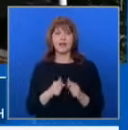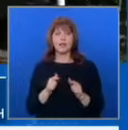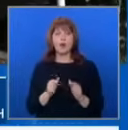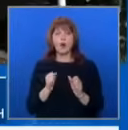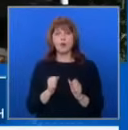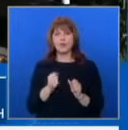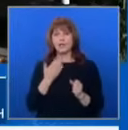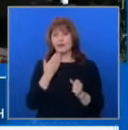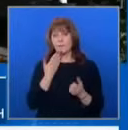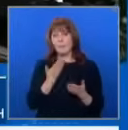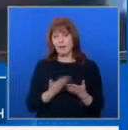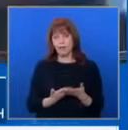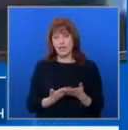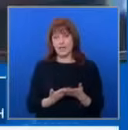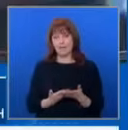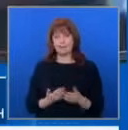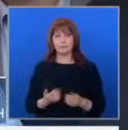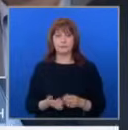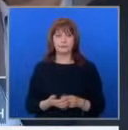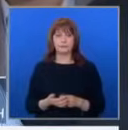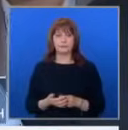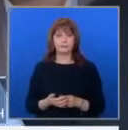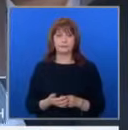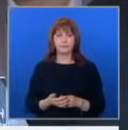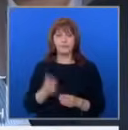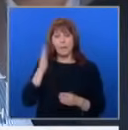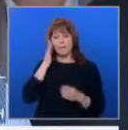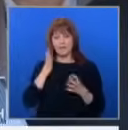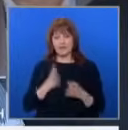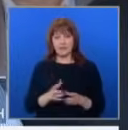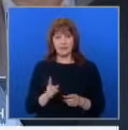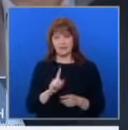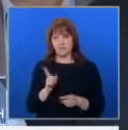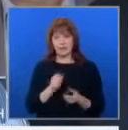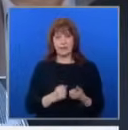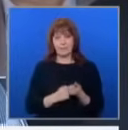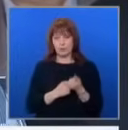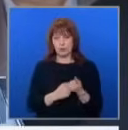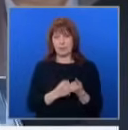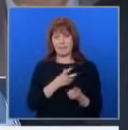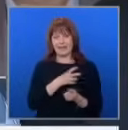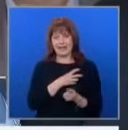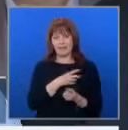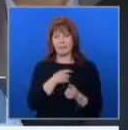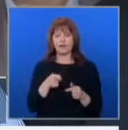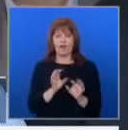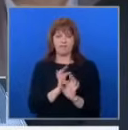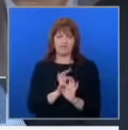очаква и предложение за това. Ето и още. Правителство няма да подкрепяме на ГЕРБ. Това е